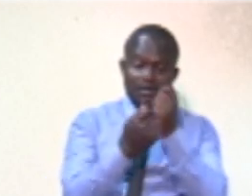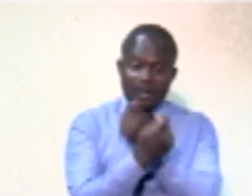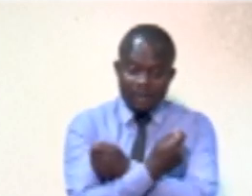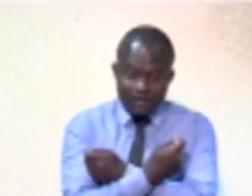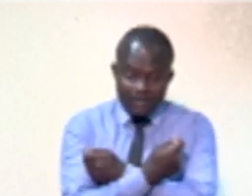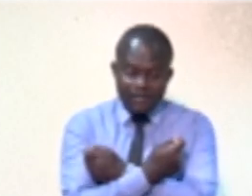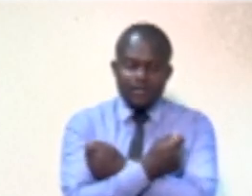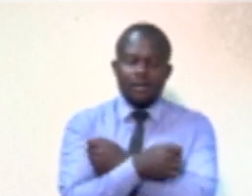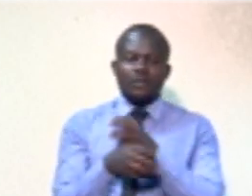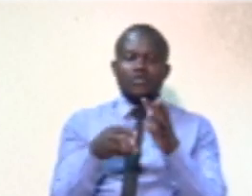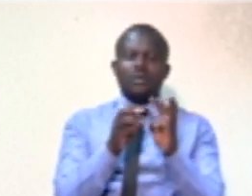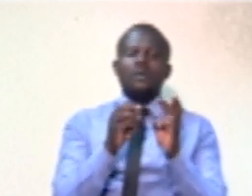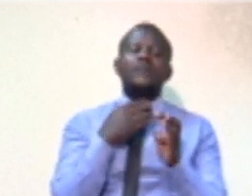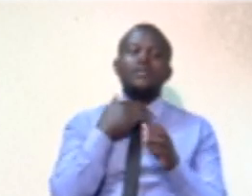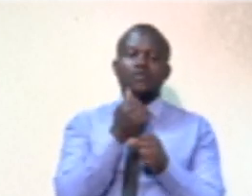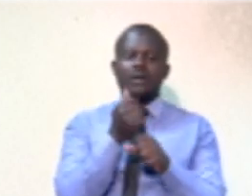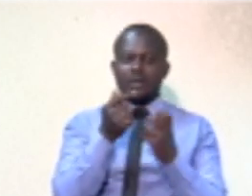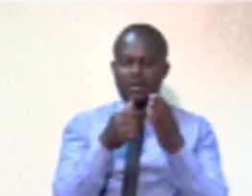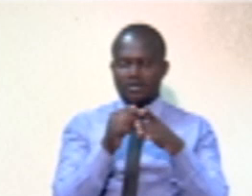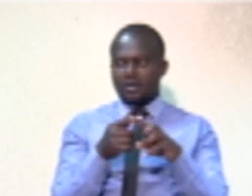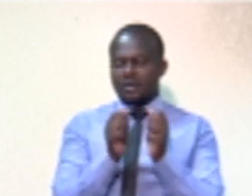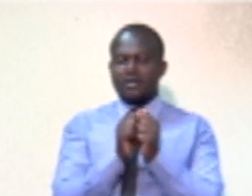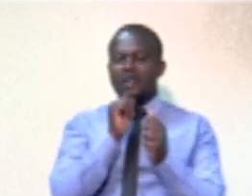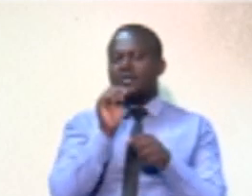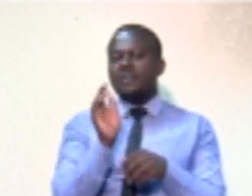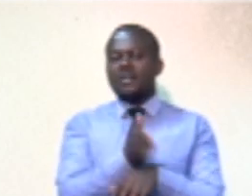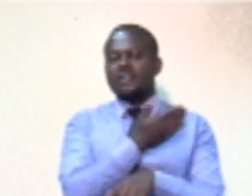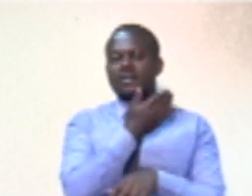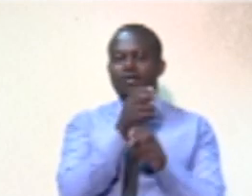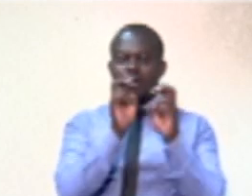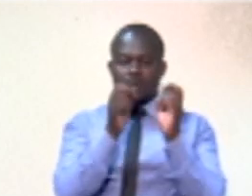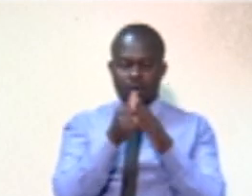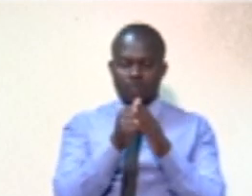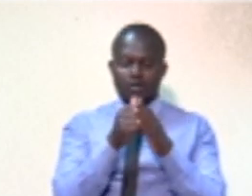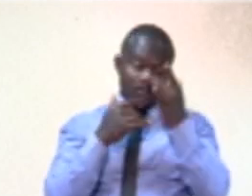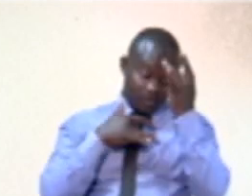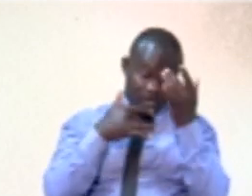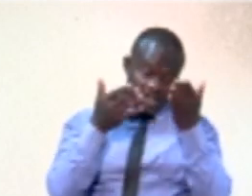bagiye gukora ibintu bitandukanye bitavanye ku icyorezo kigihari cyangwa se ko nta